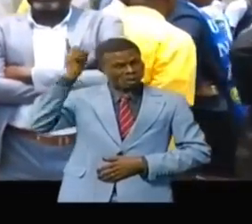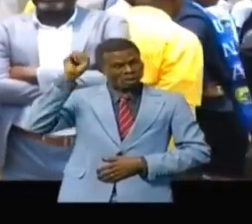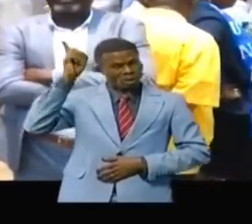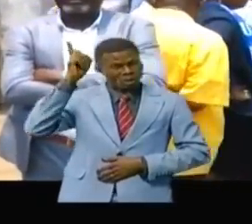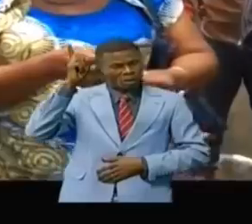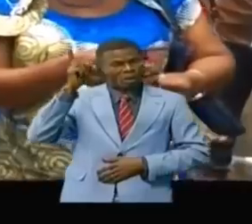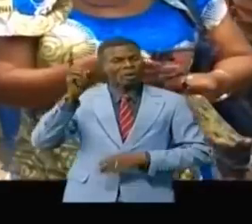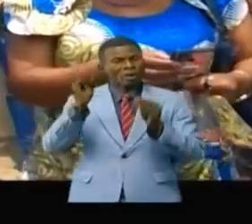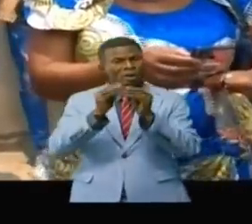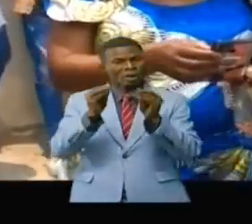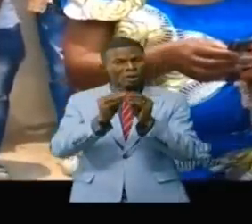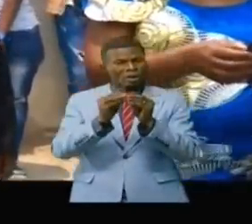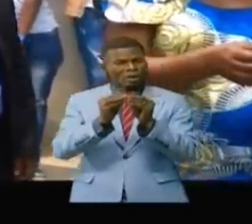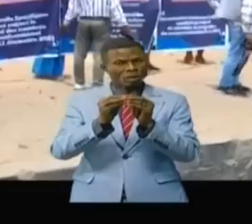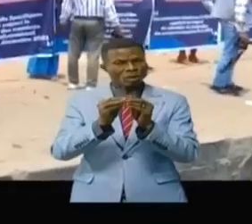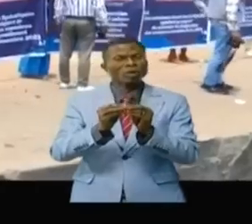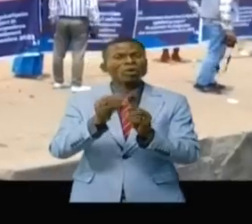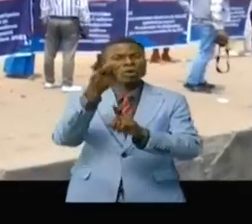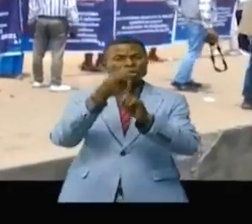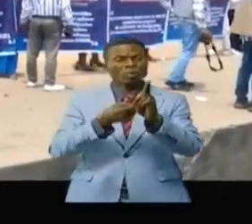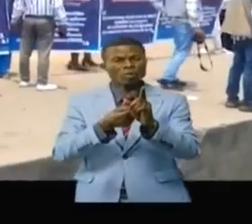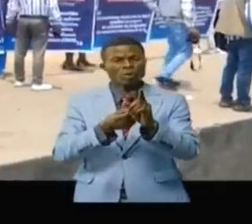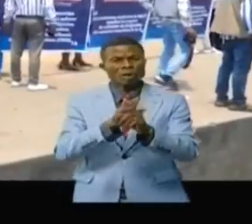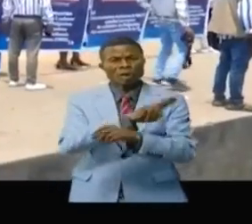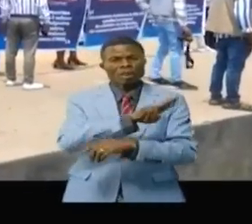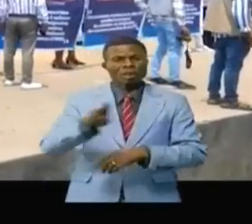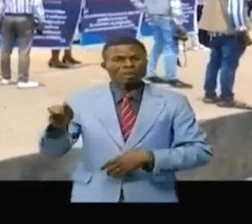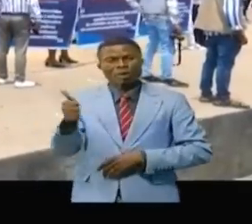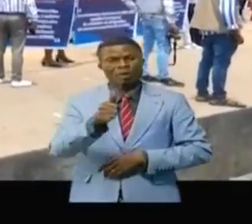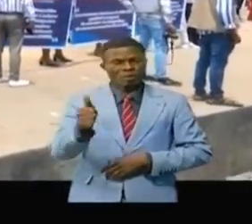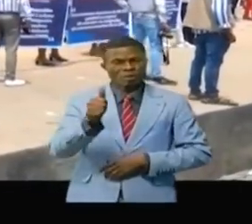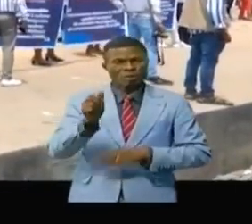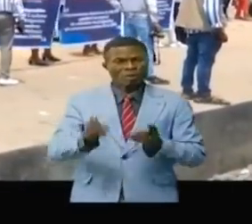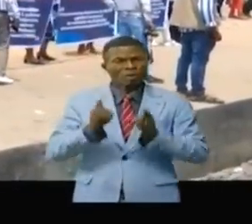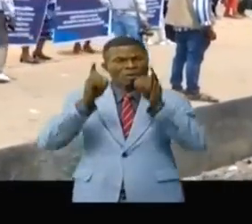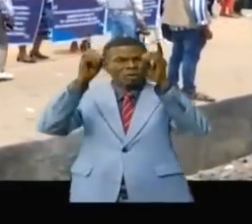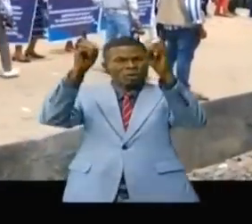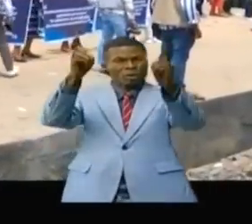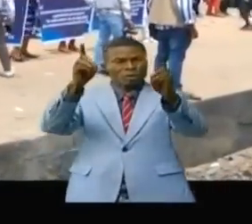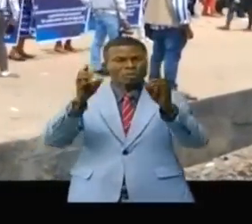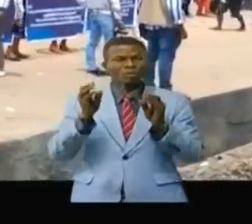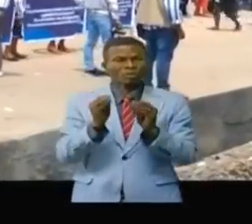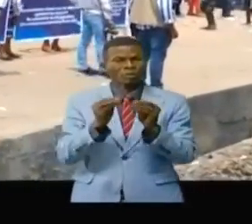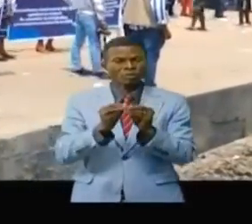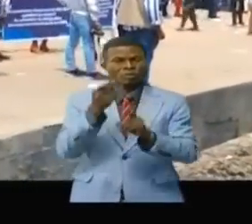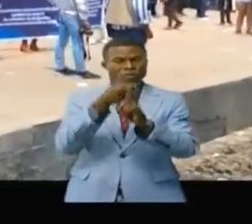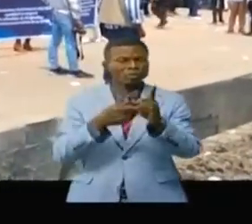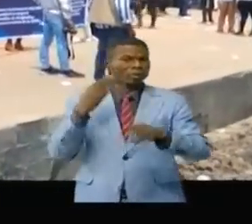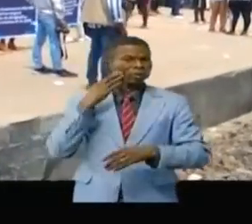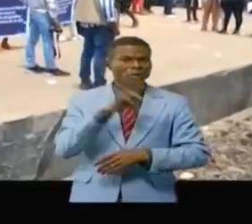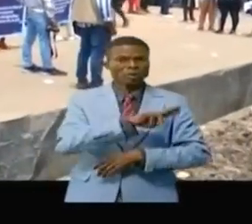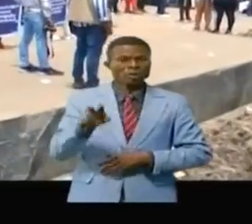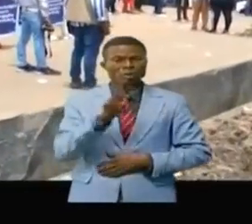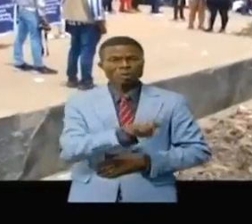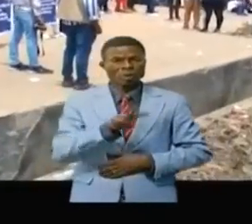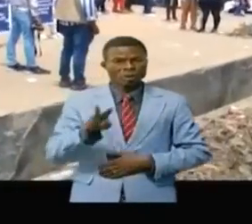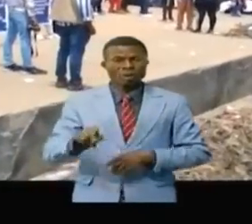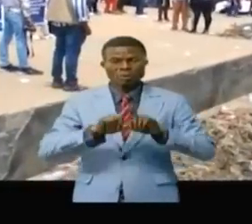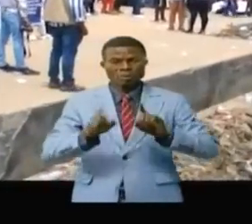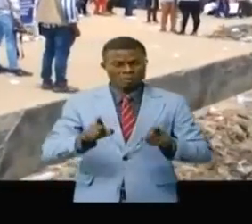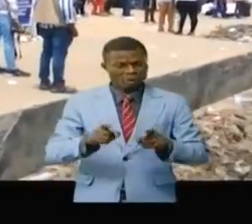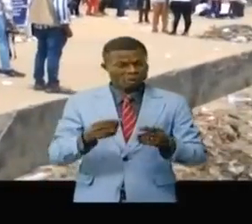la session de septembre 2021, qui a été renvoyé à la session de mars 2022 et